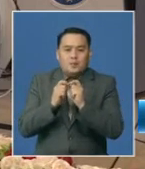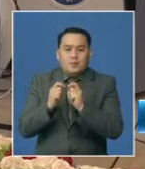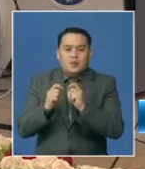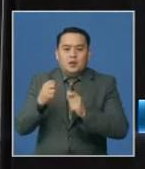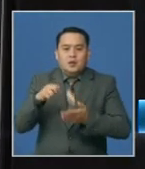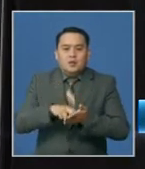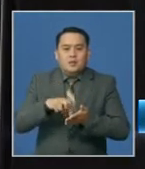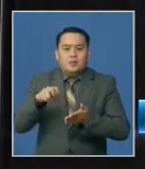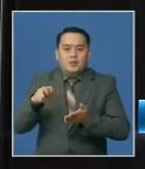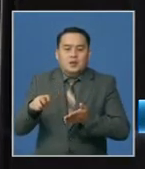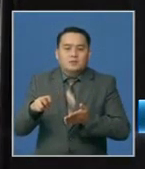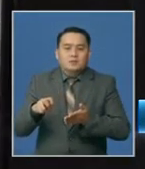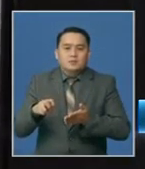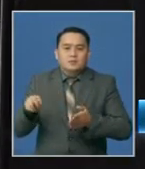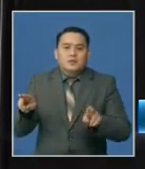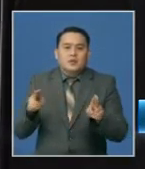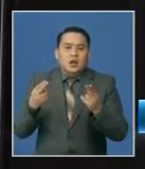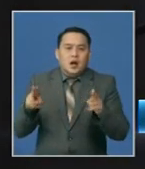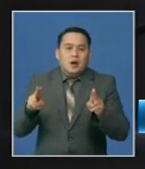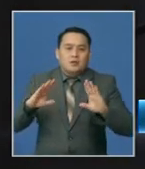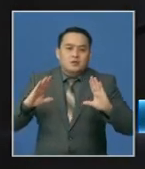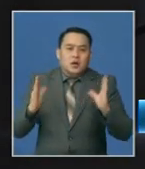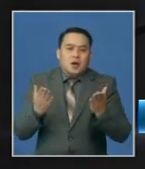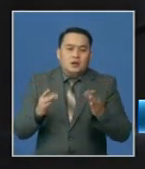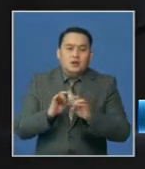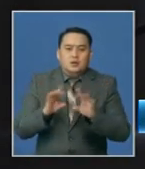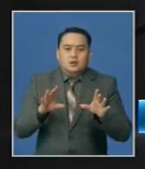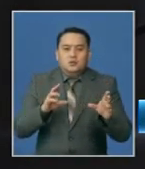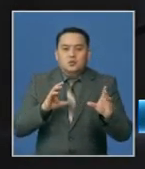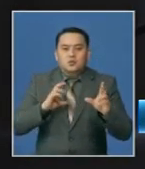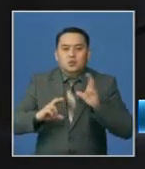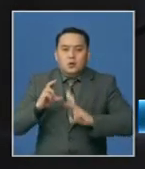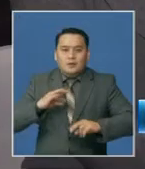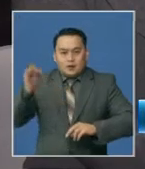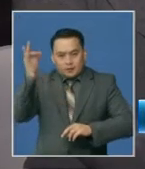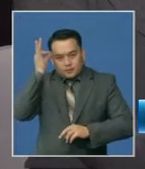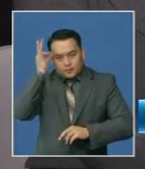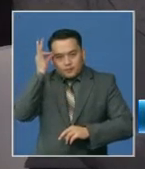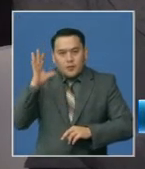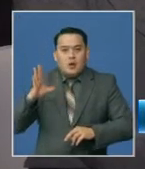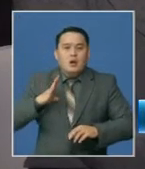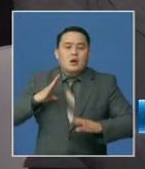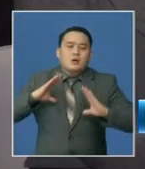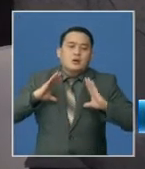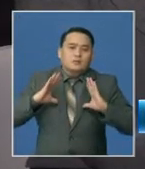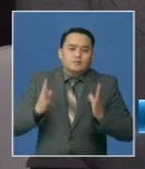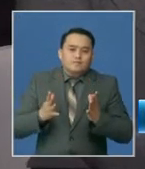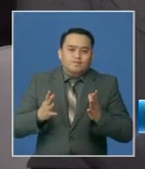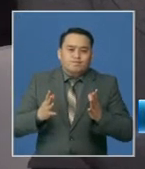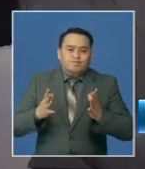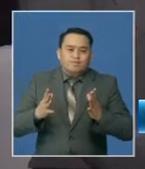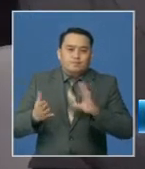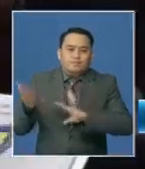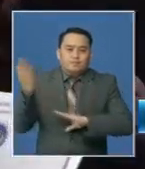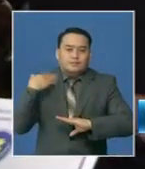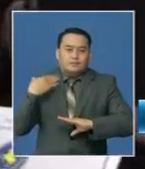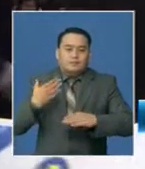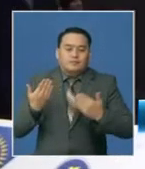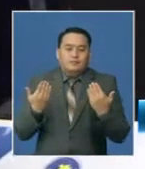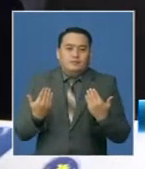власти к объявлению суверенитета, стали события декабря 1986 года. Жертв того митинга почтили